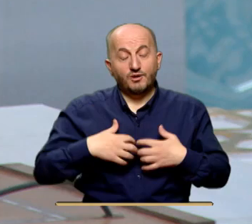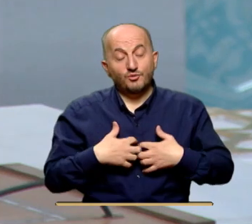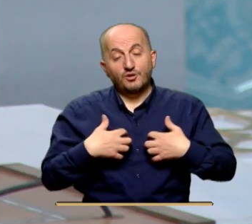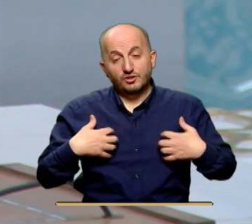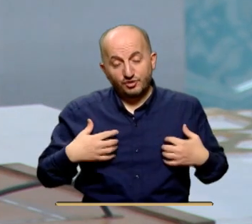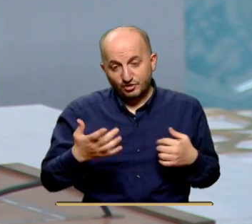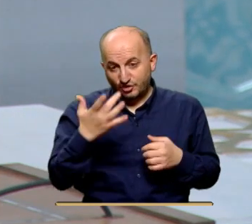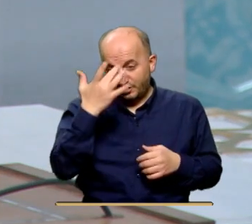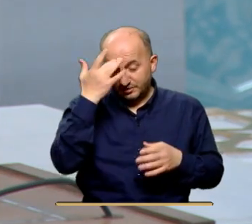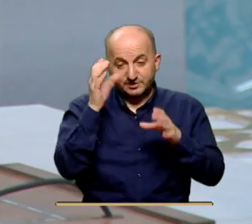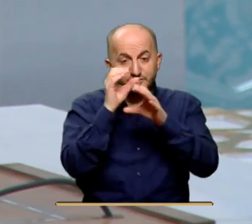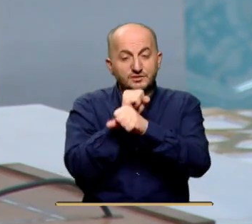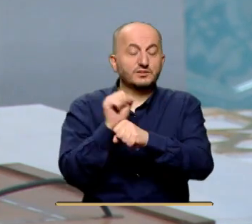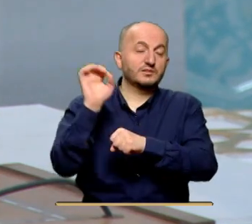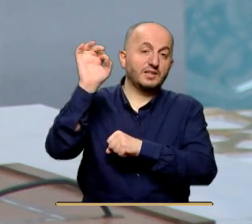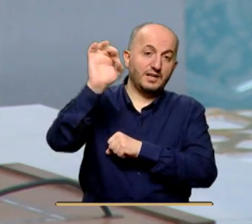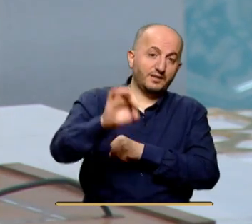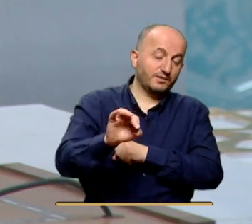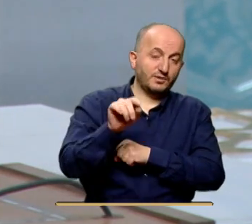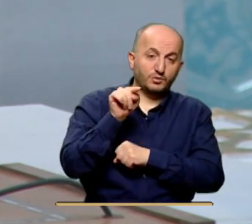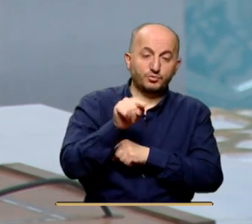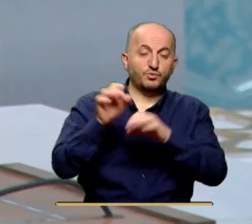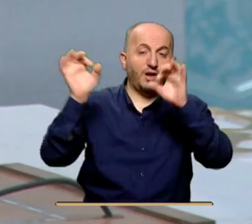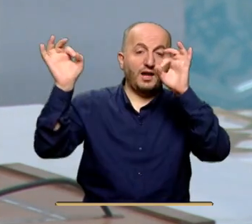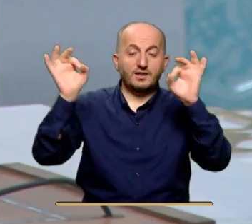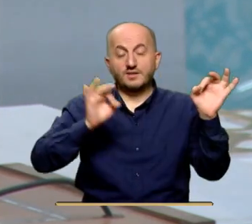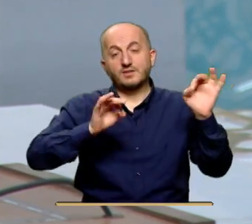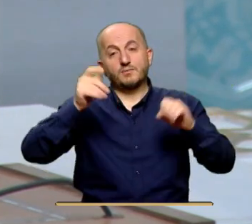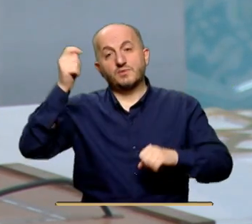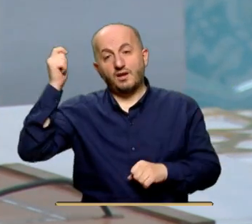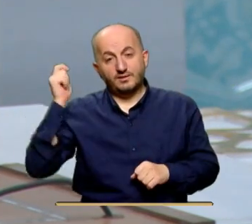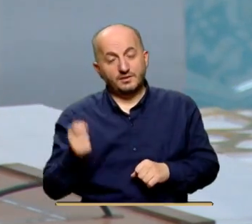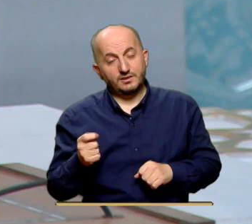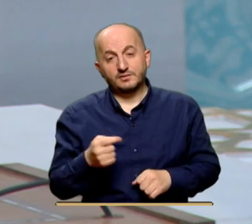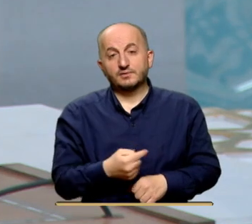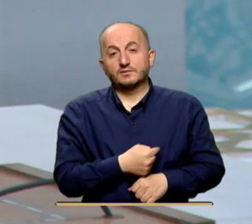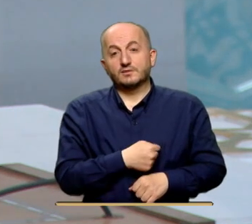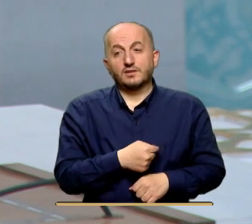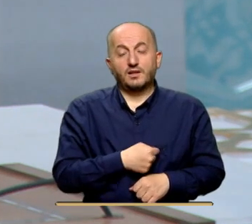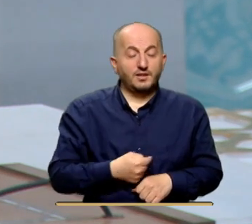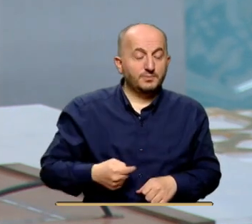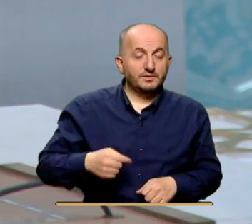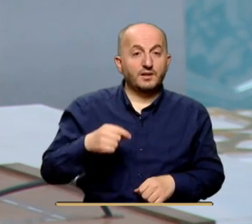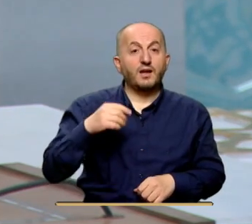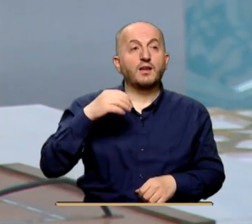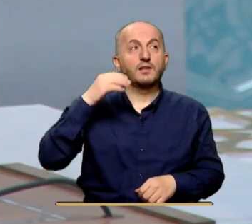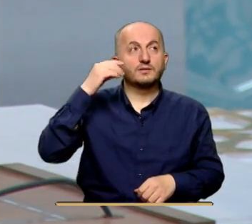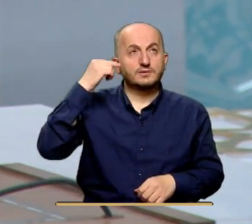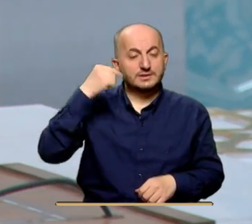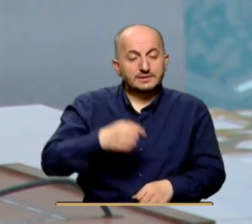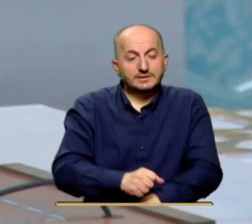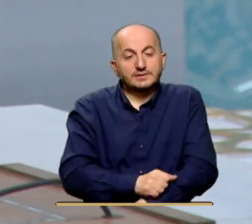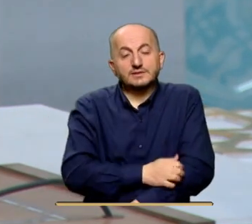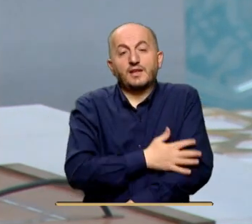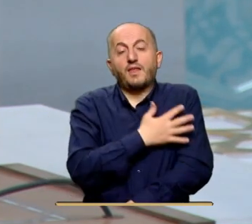sırrına erecek ve şu ayeti kerimedeki hakikati kalbinde idrak ederek yaşayacak.